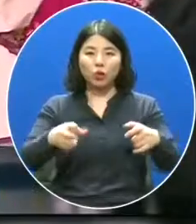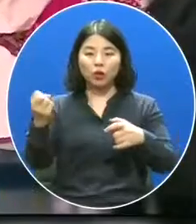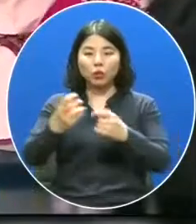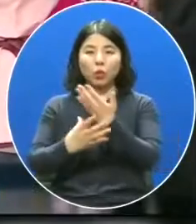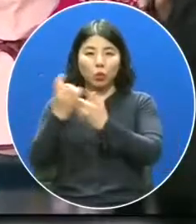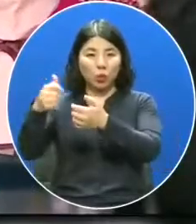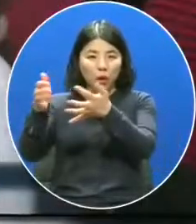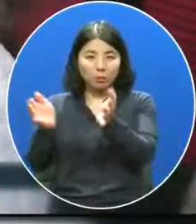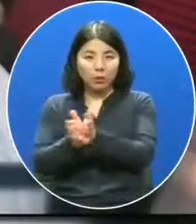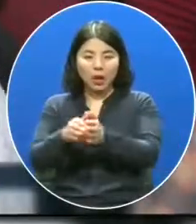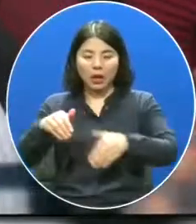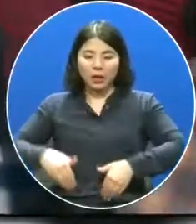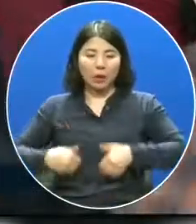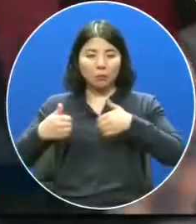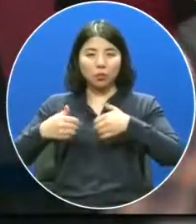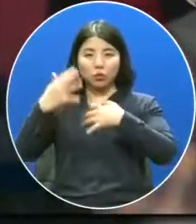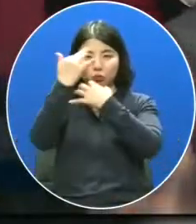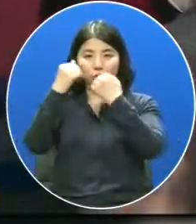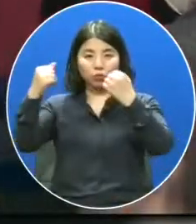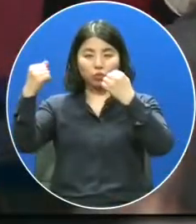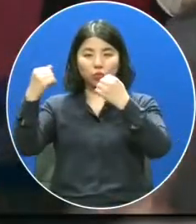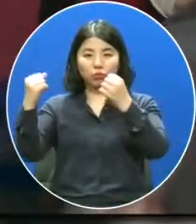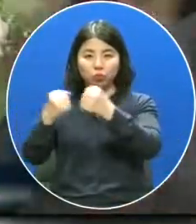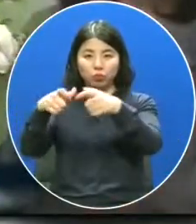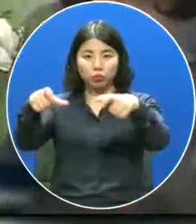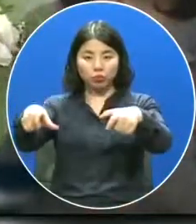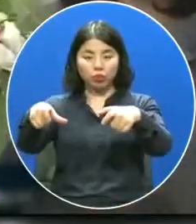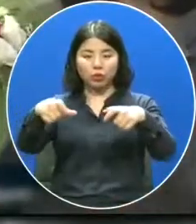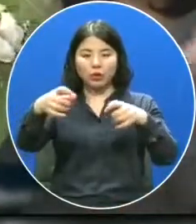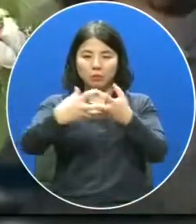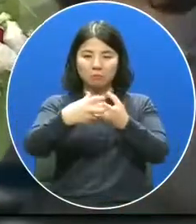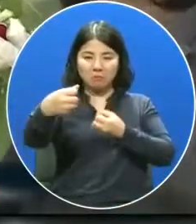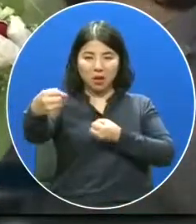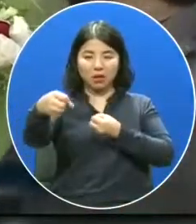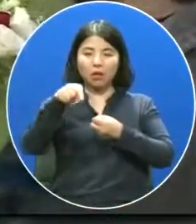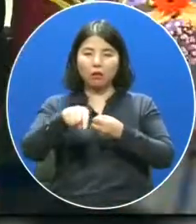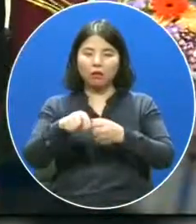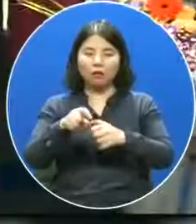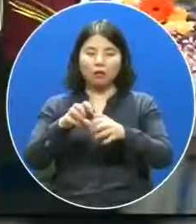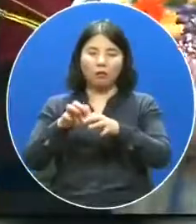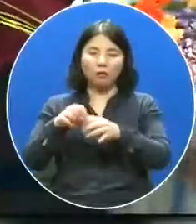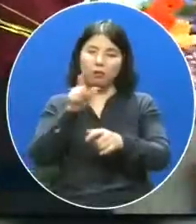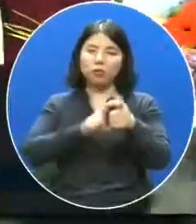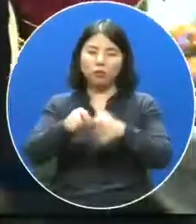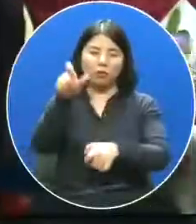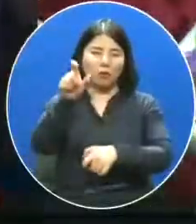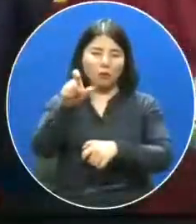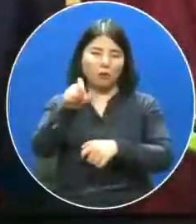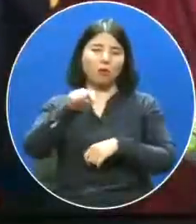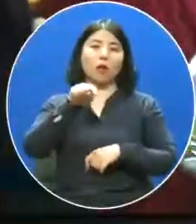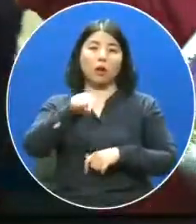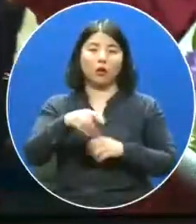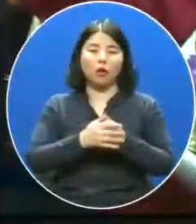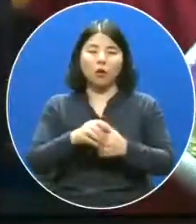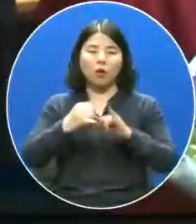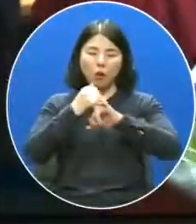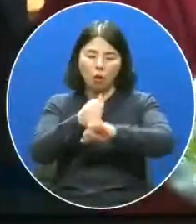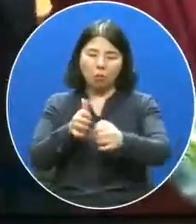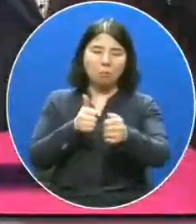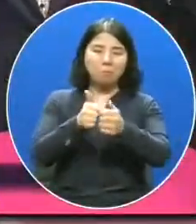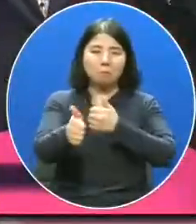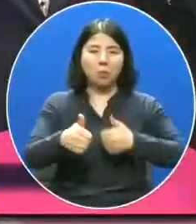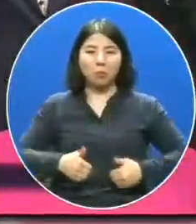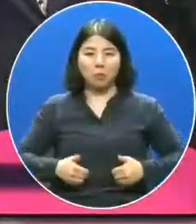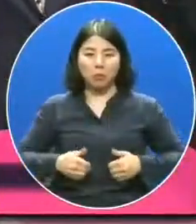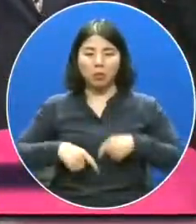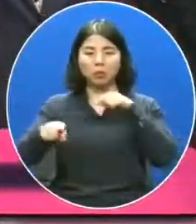남부와 북부를 차지하는 분점체제가 영호남 지역구도처럼 갈수록 공고해지고 있는 것은 반드시 극복해야